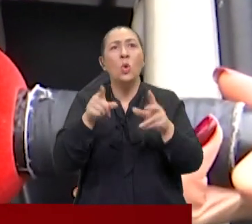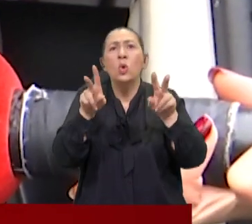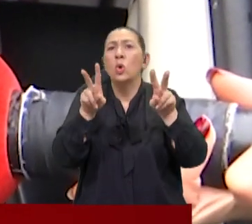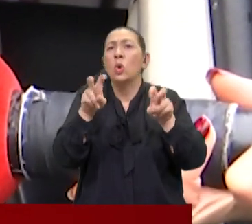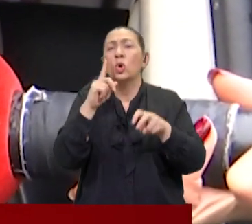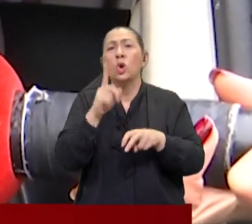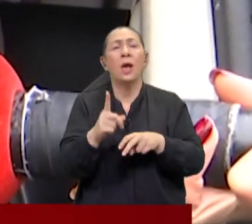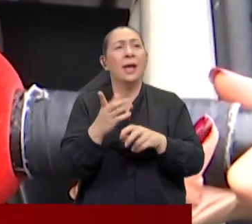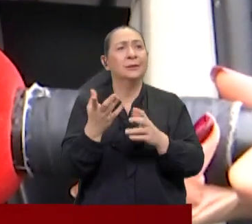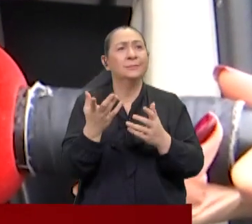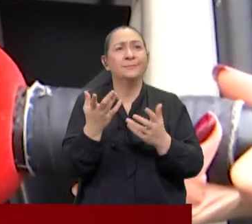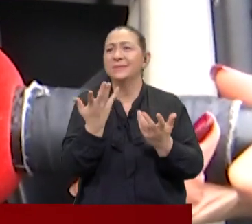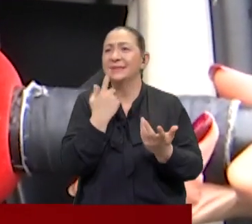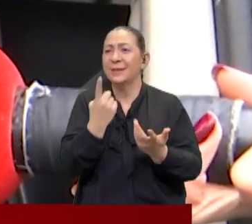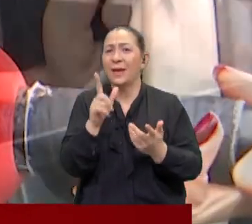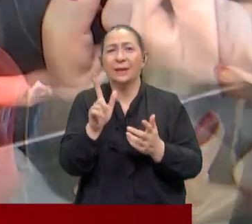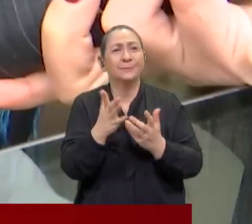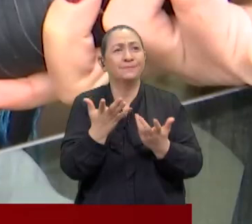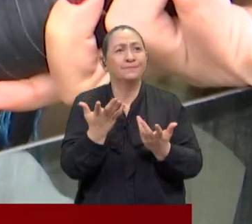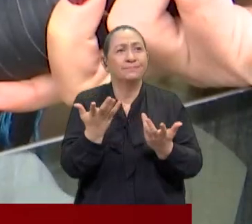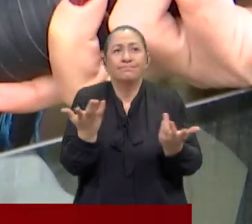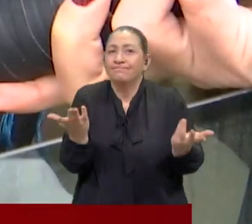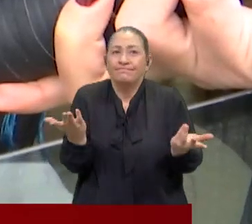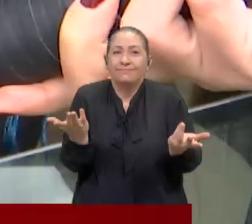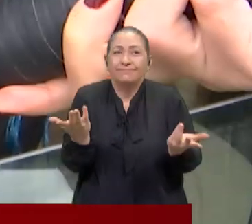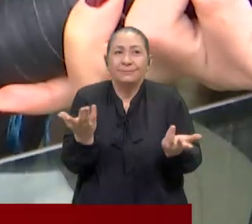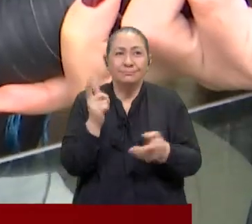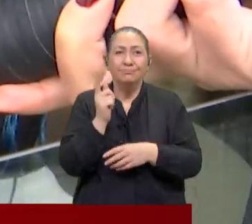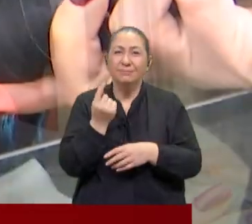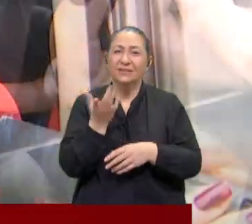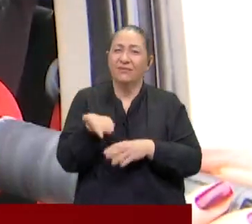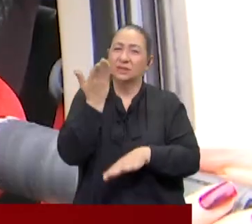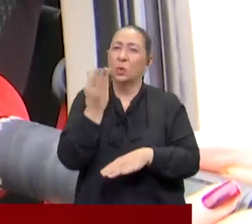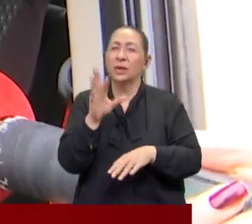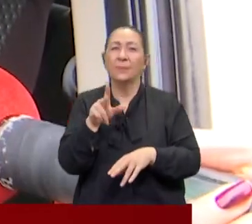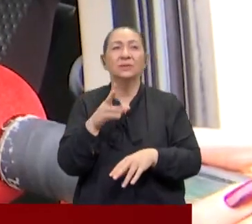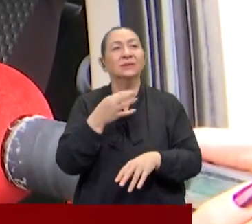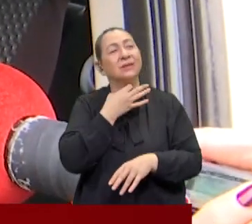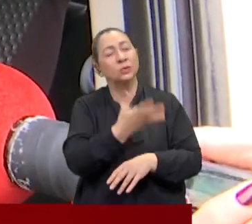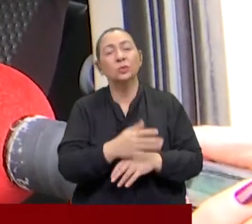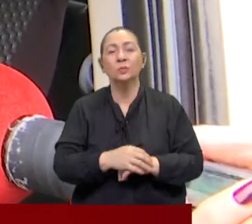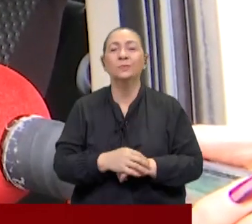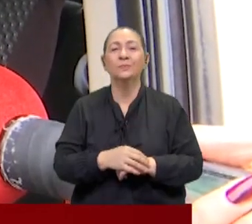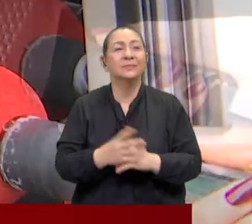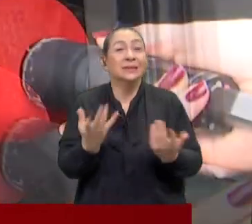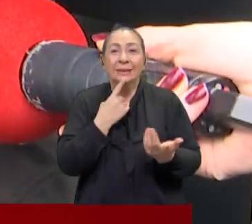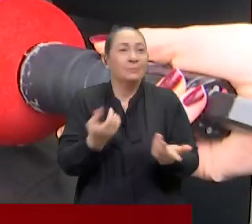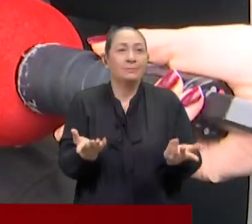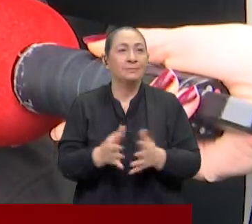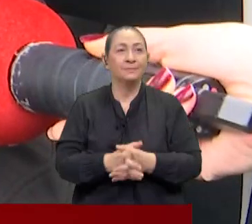konuda ne derler? Yani biraz fazla oldu sanki. Sağ olsun. Ne